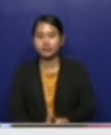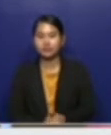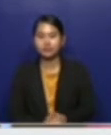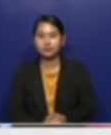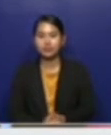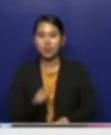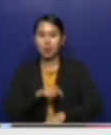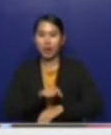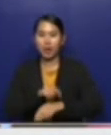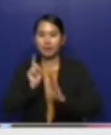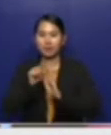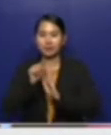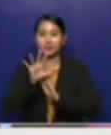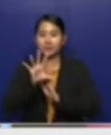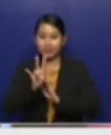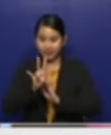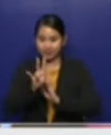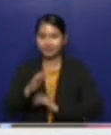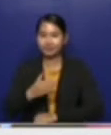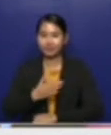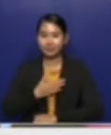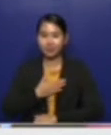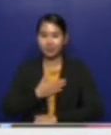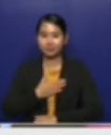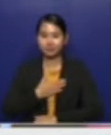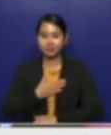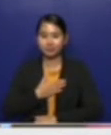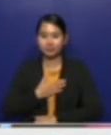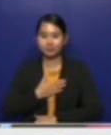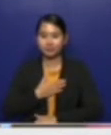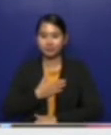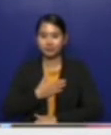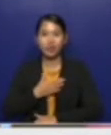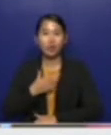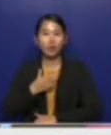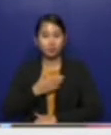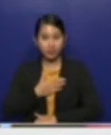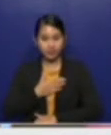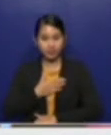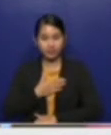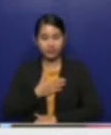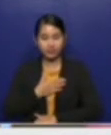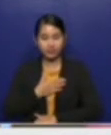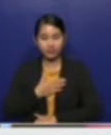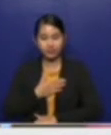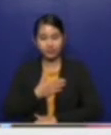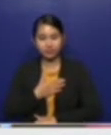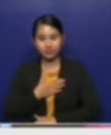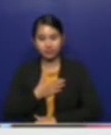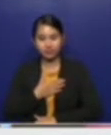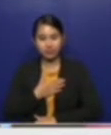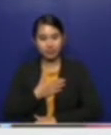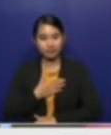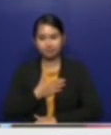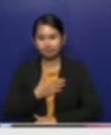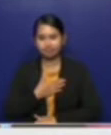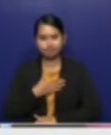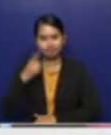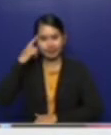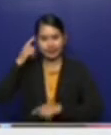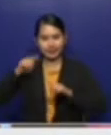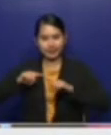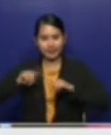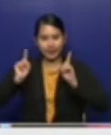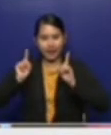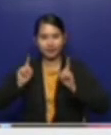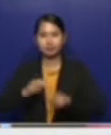า7นาทีกราบเรียนท่านประธานด้วยความเคารพเลยว่ากระผมเองไม่เห็นด้วยนะครับต